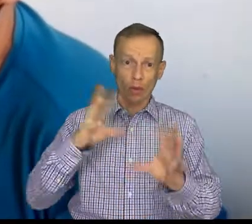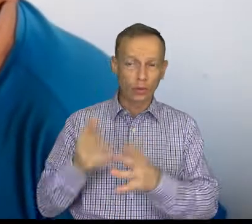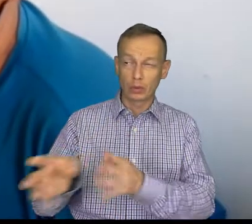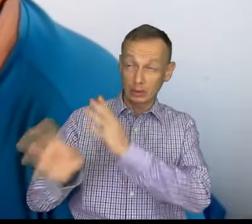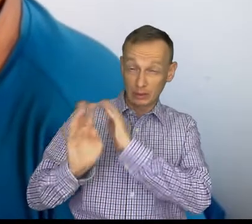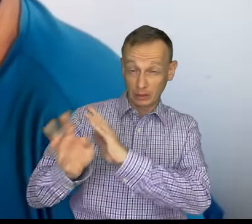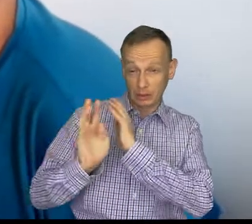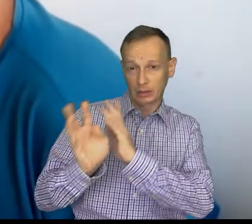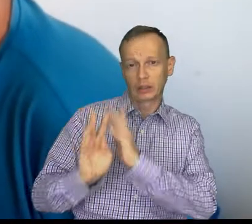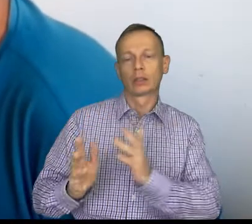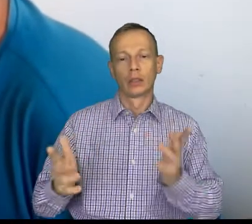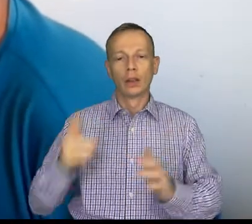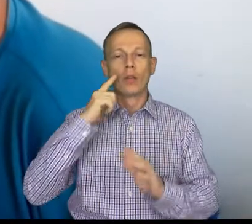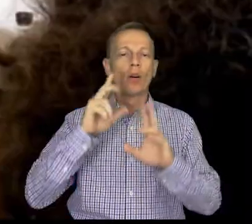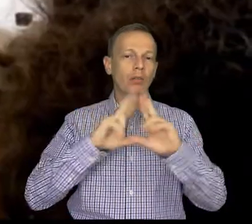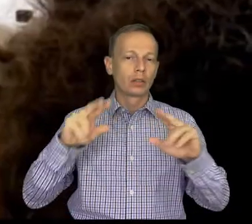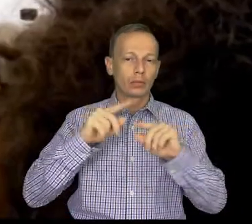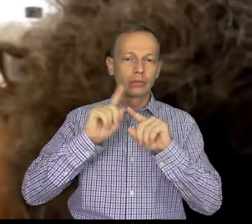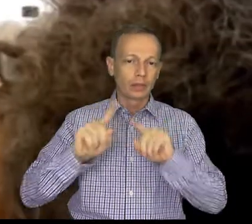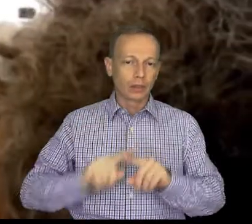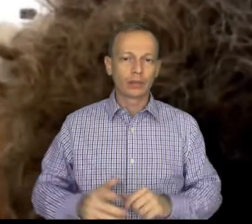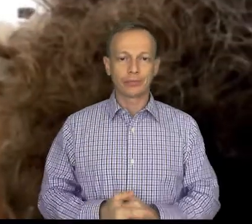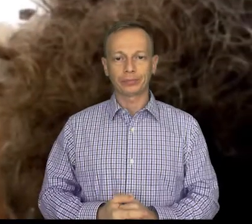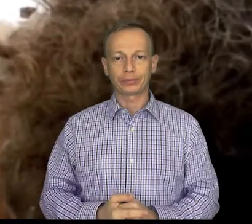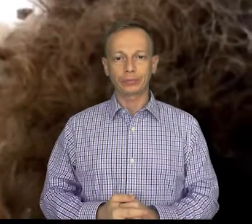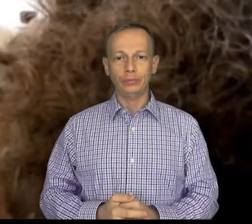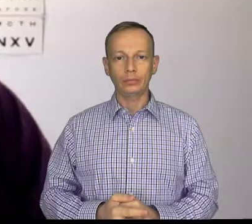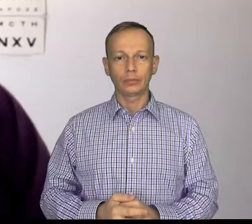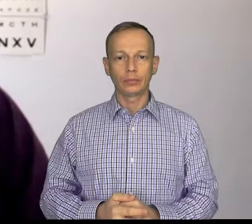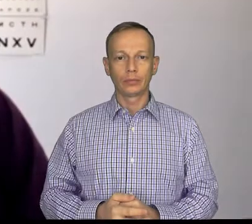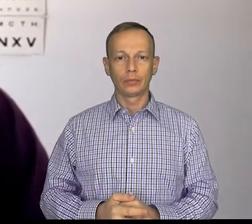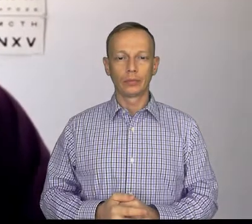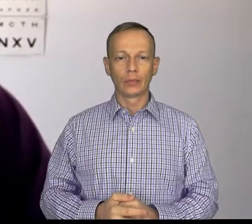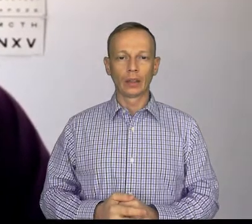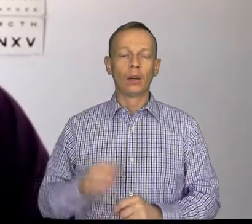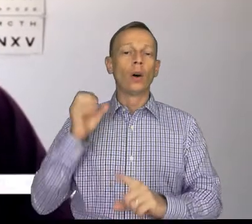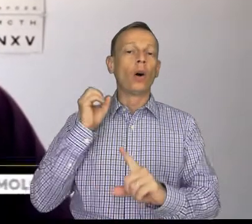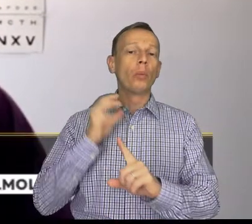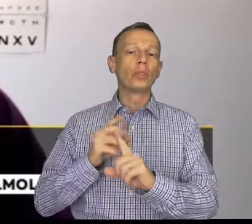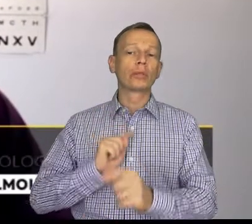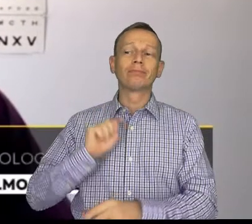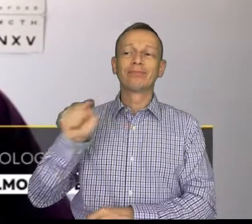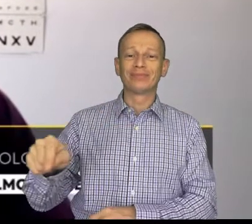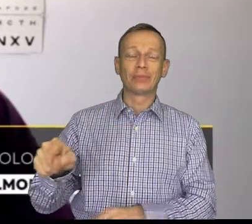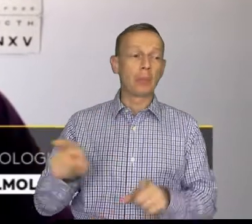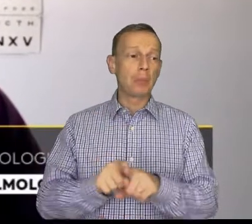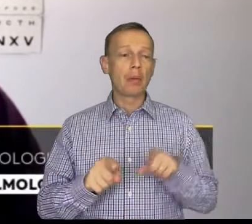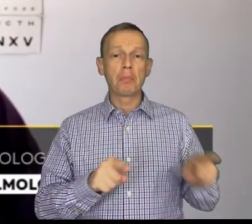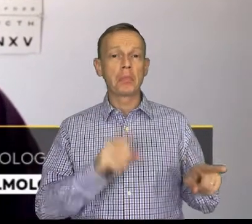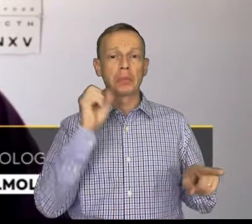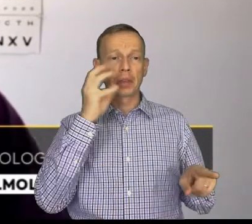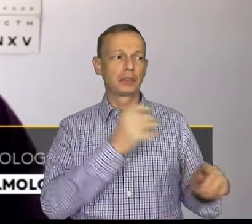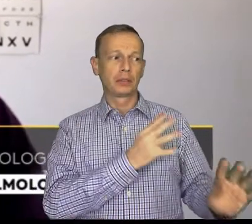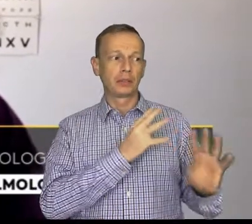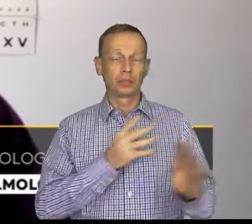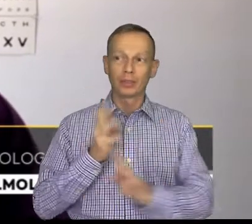total. Les précisions au micro de Mathieu Allou. Grosso modo, en mission, on voit à peu près les mêmes patients qu'à Tahiti,